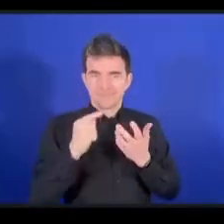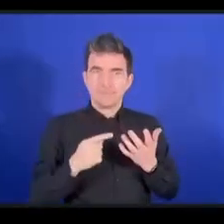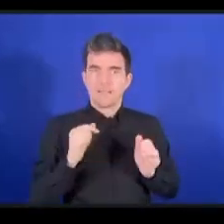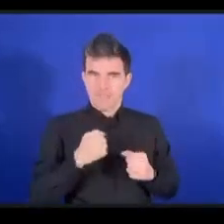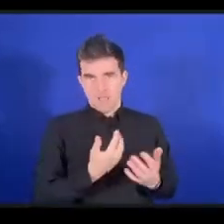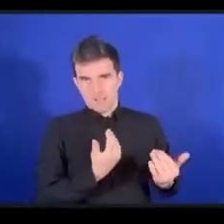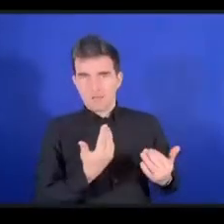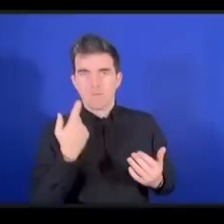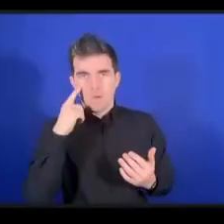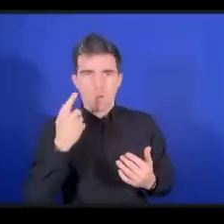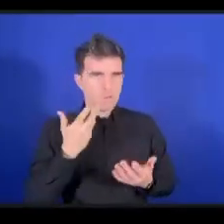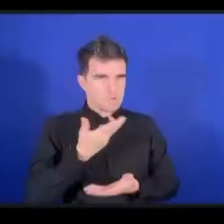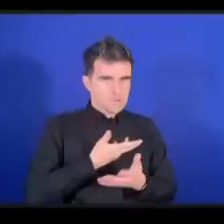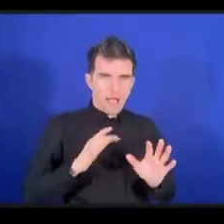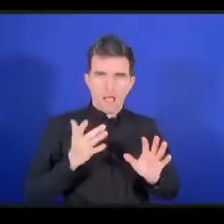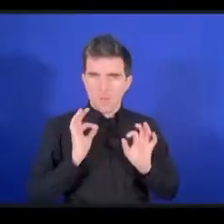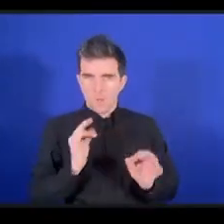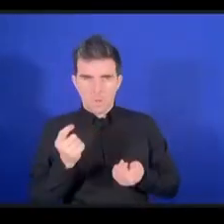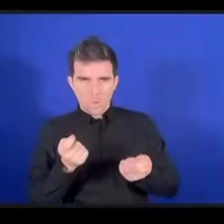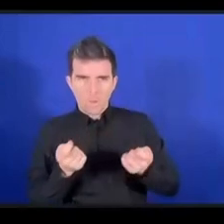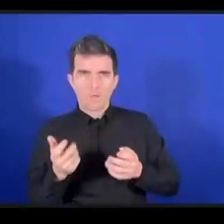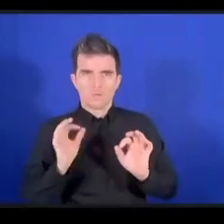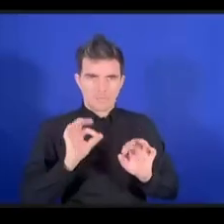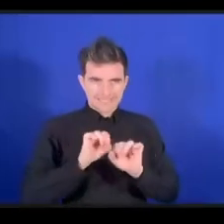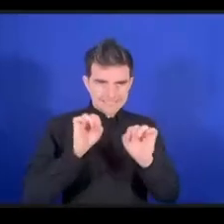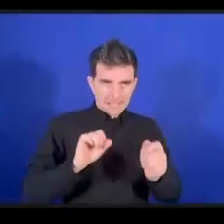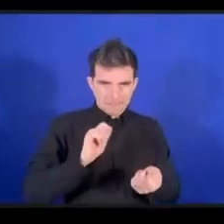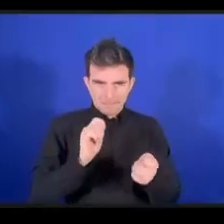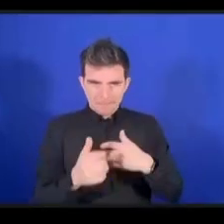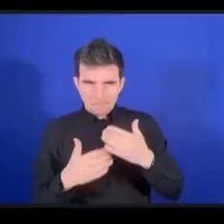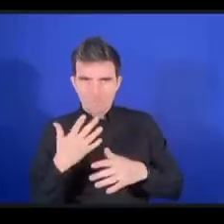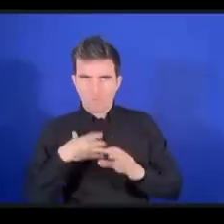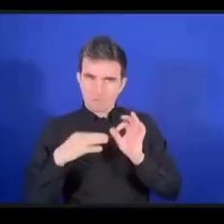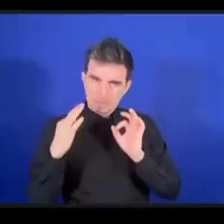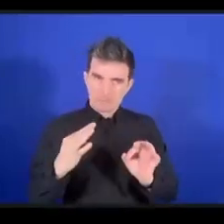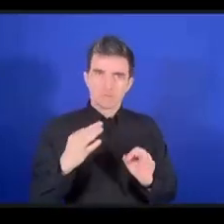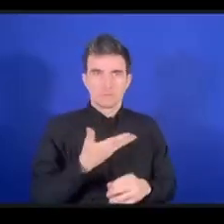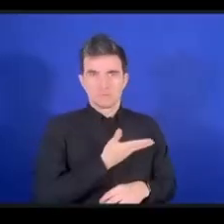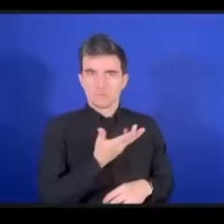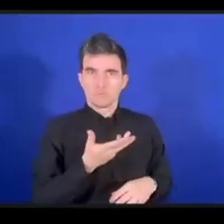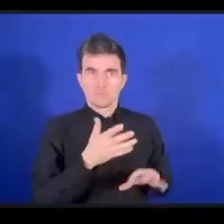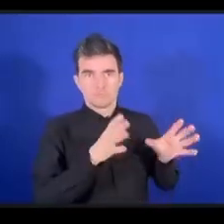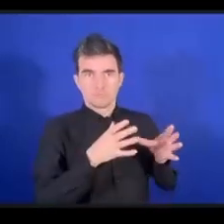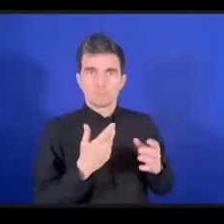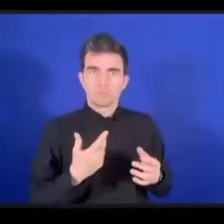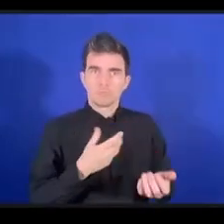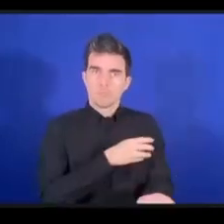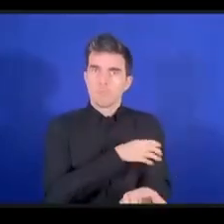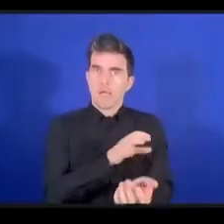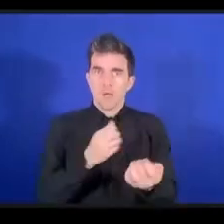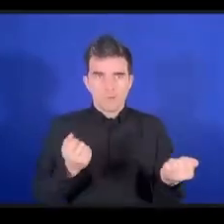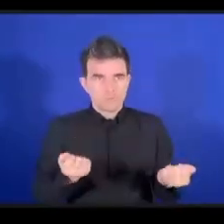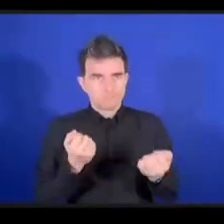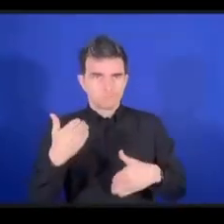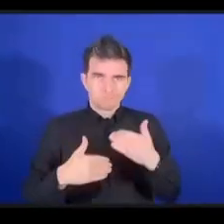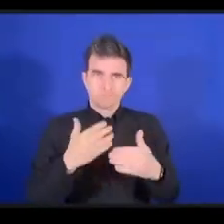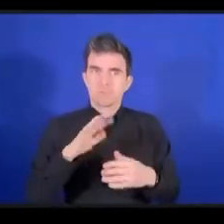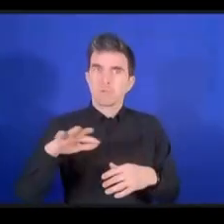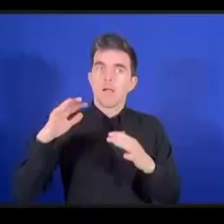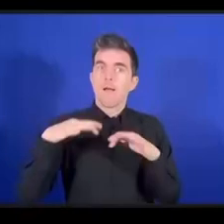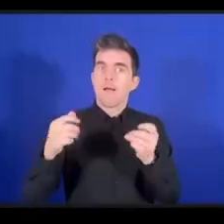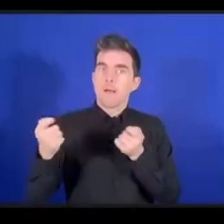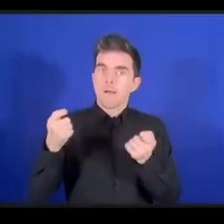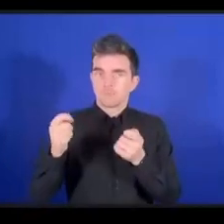政府应该要产生合力，包括民间社会的力量也要融入其中。